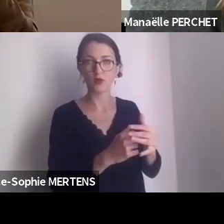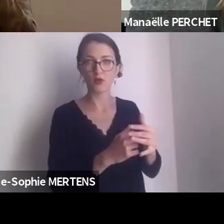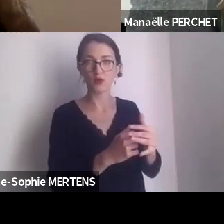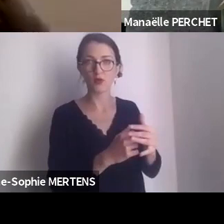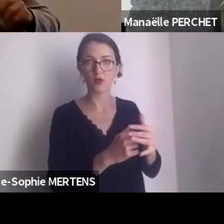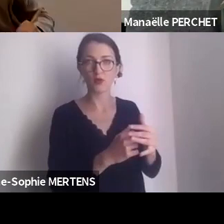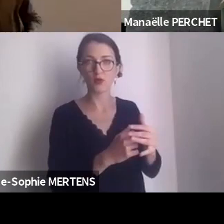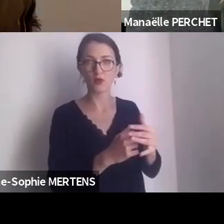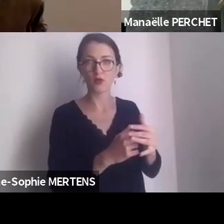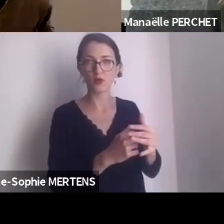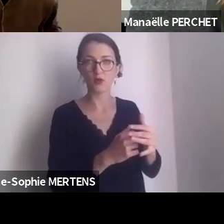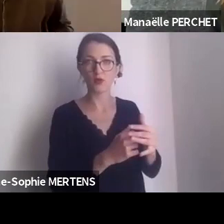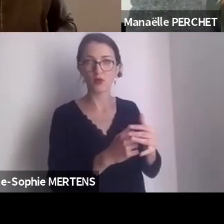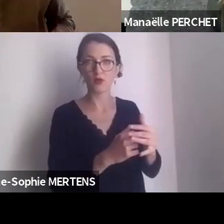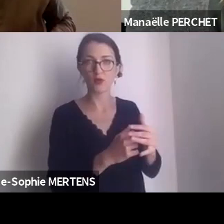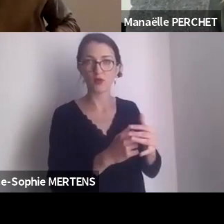quelle était